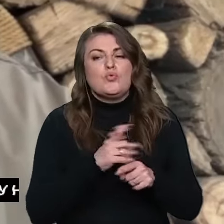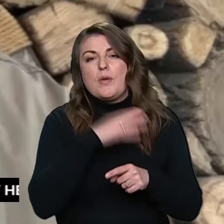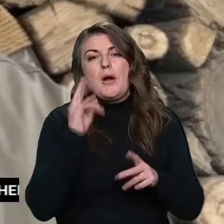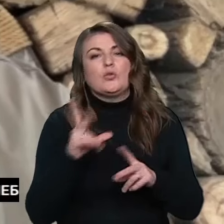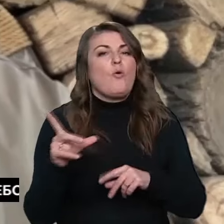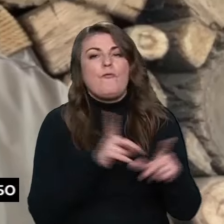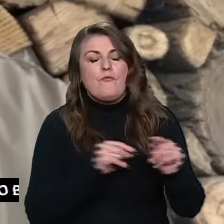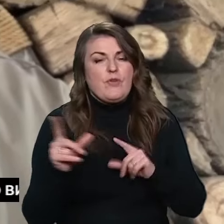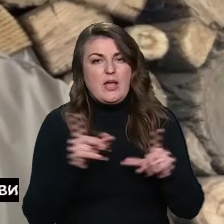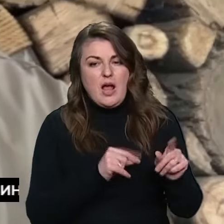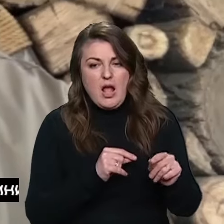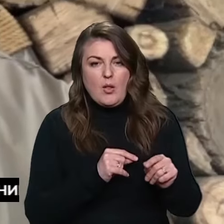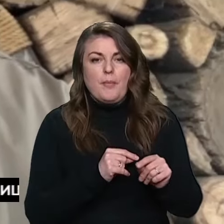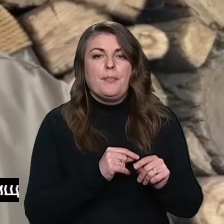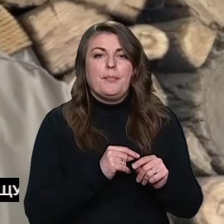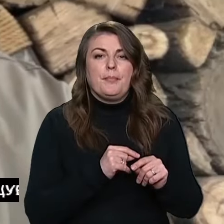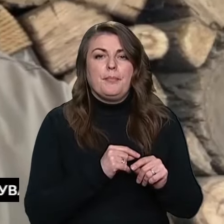багато хто виїхало.